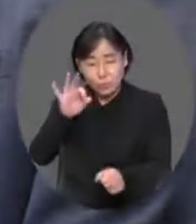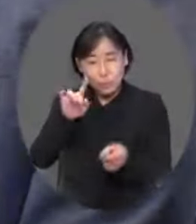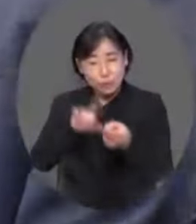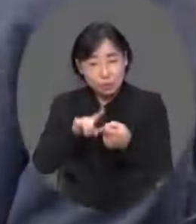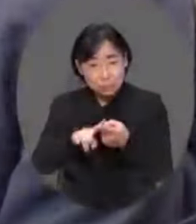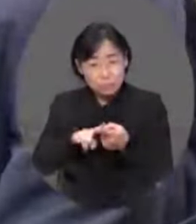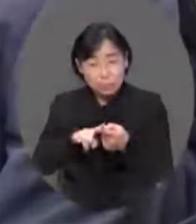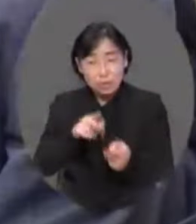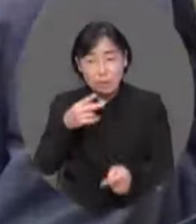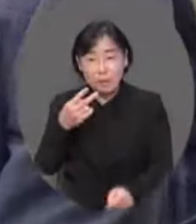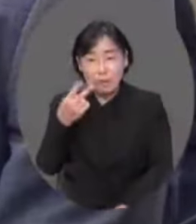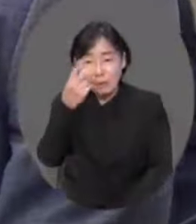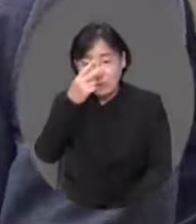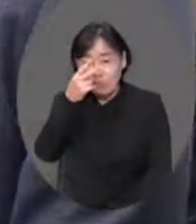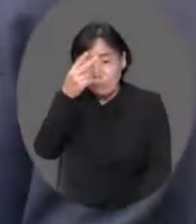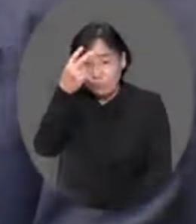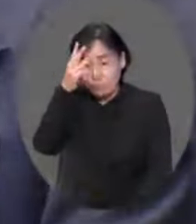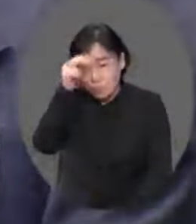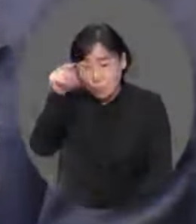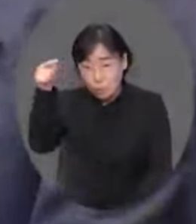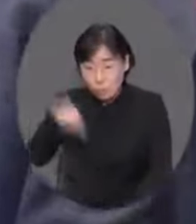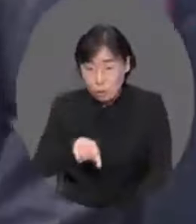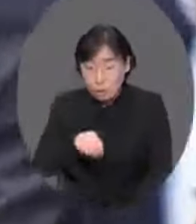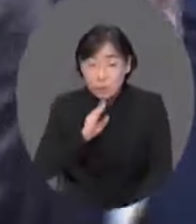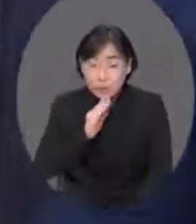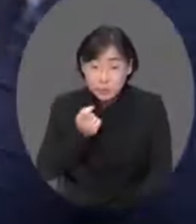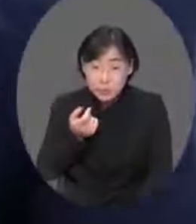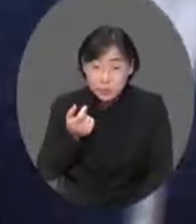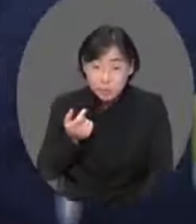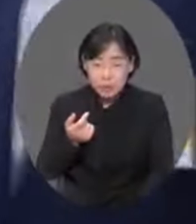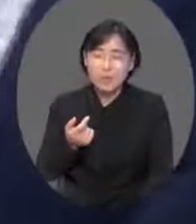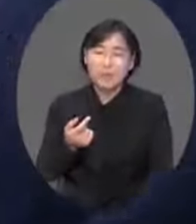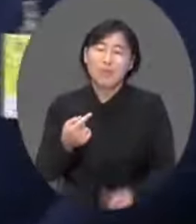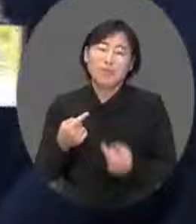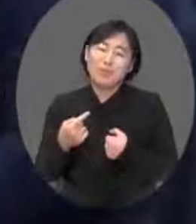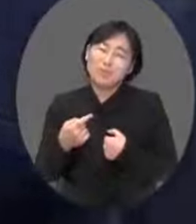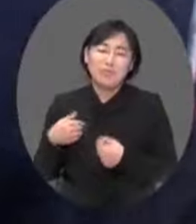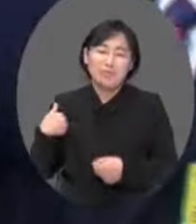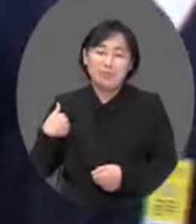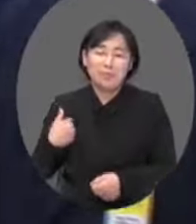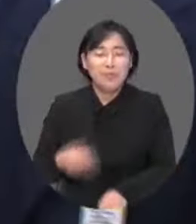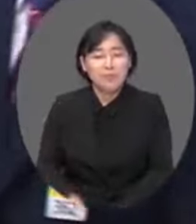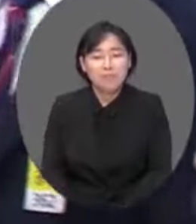전기용 경점? 예. 업무 지시는 누구로부터 받습니까?